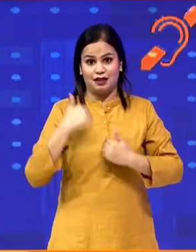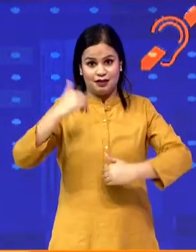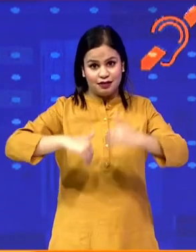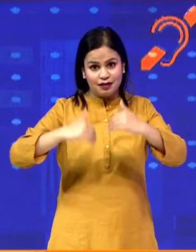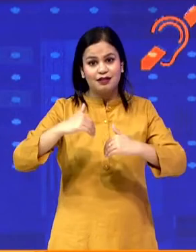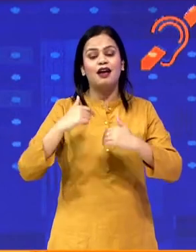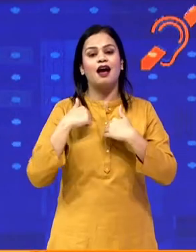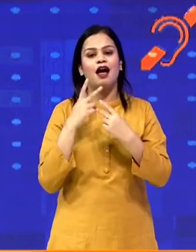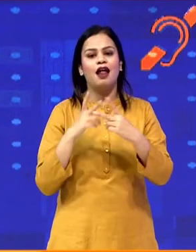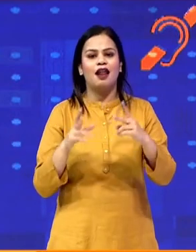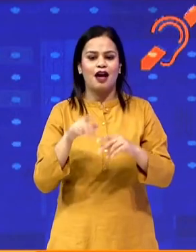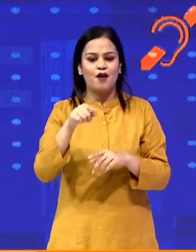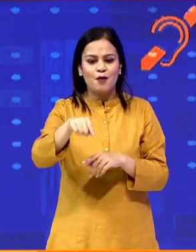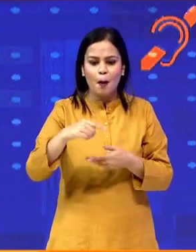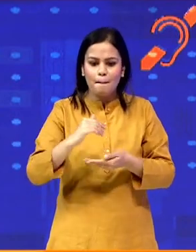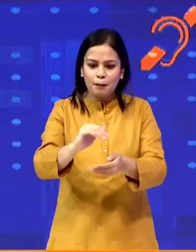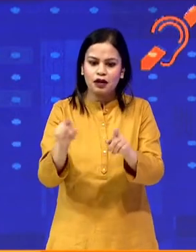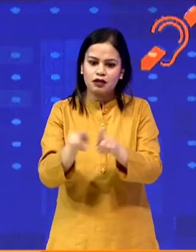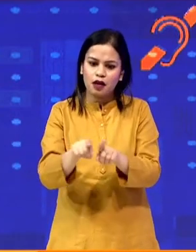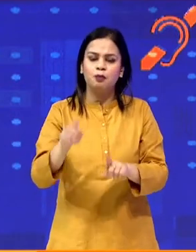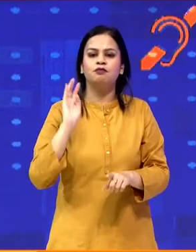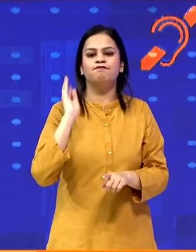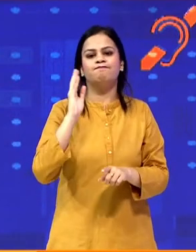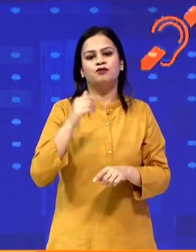हमारा के मिनिस्टर